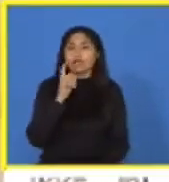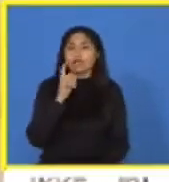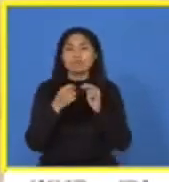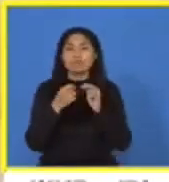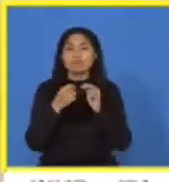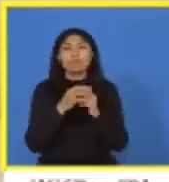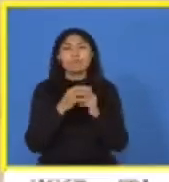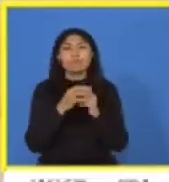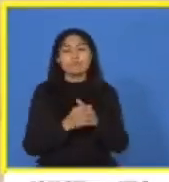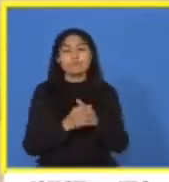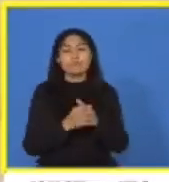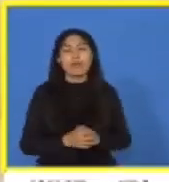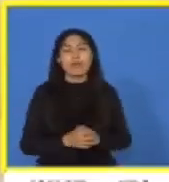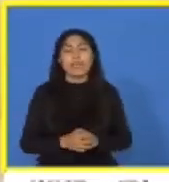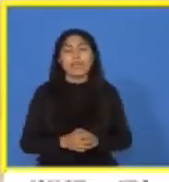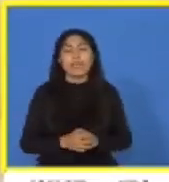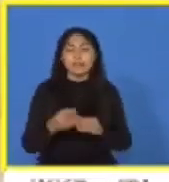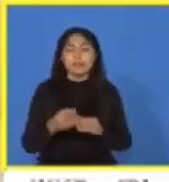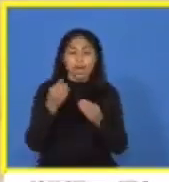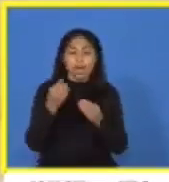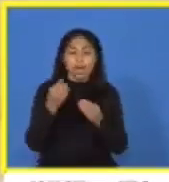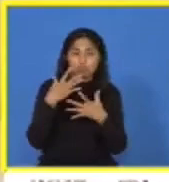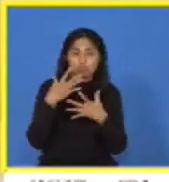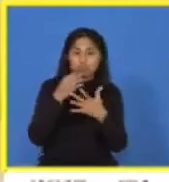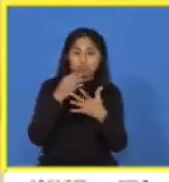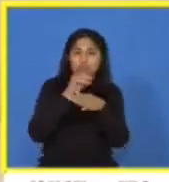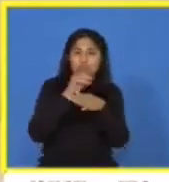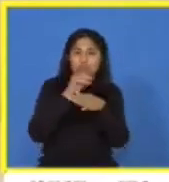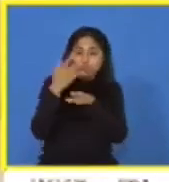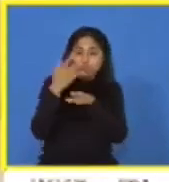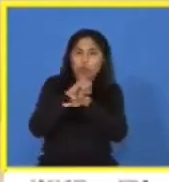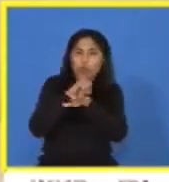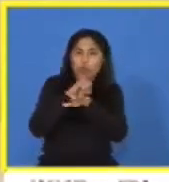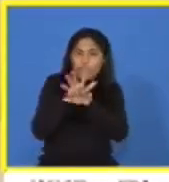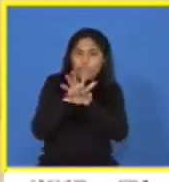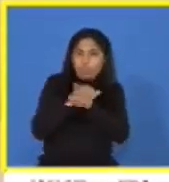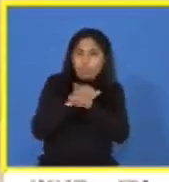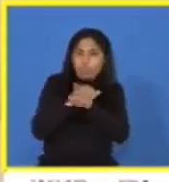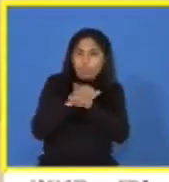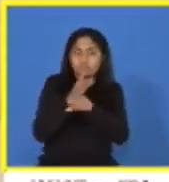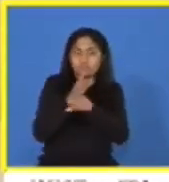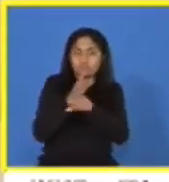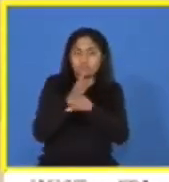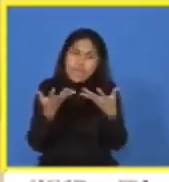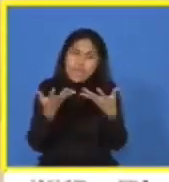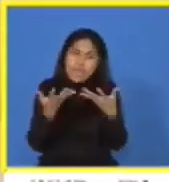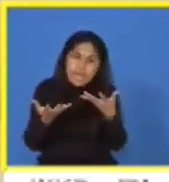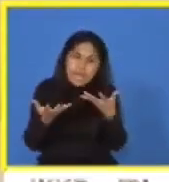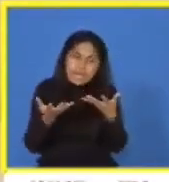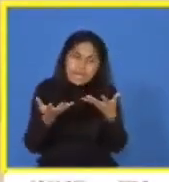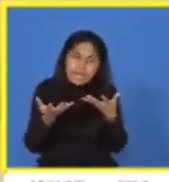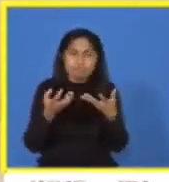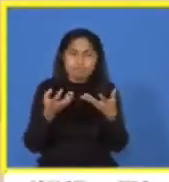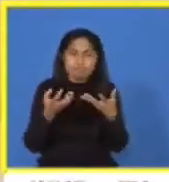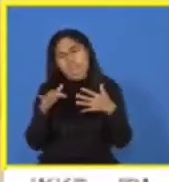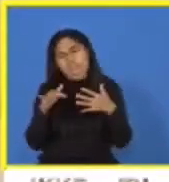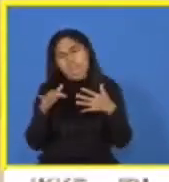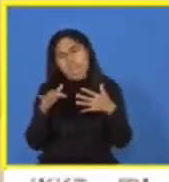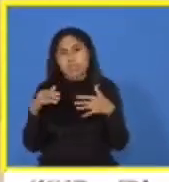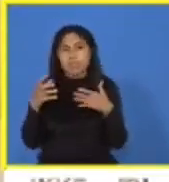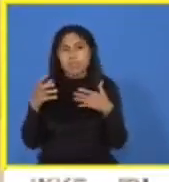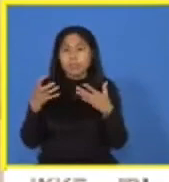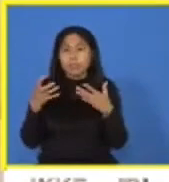ketika terpapar virus COVID-19 baik ringan, sedang maupun berat ini tentu